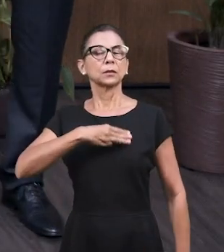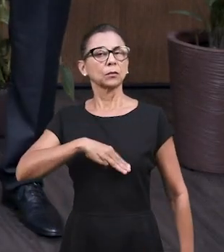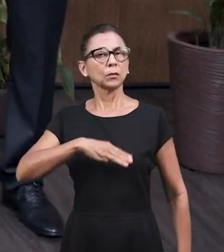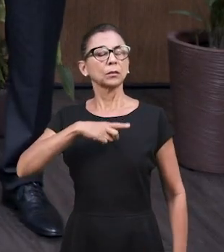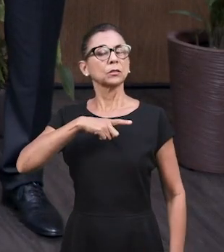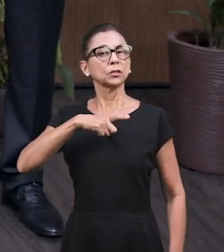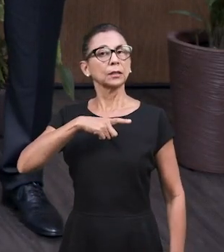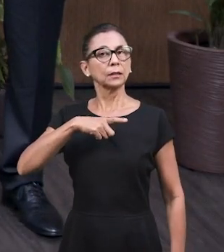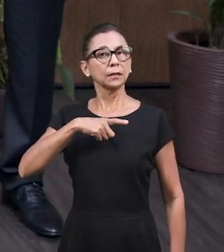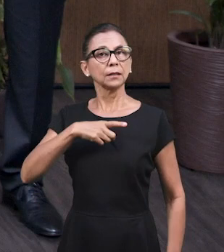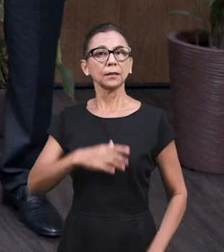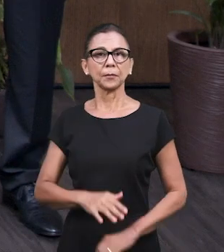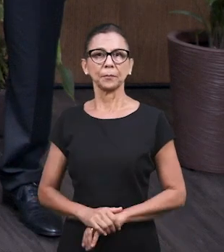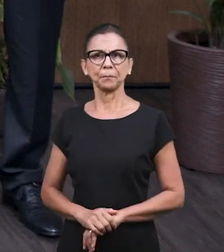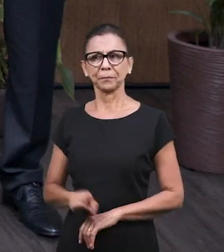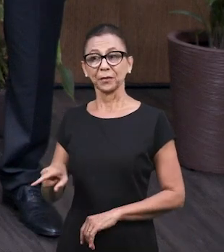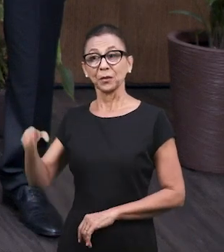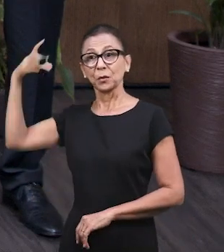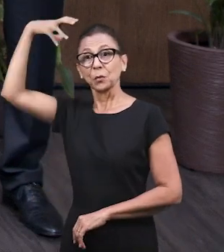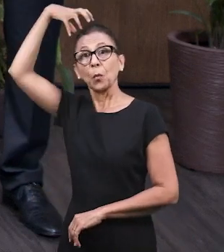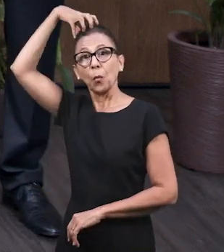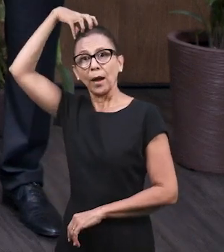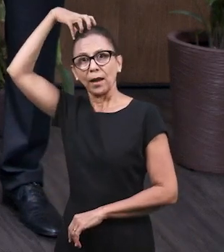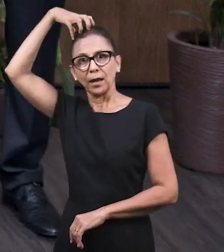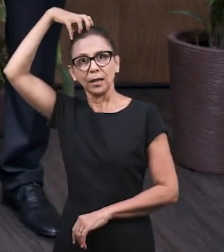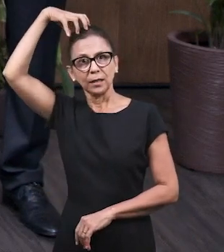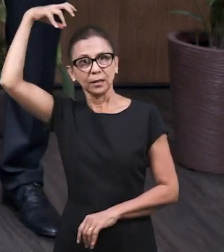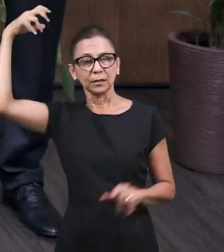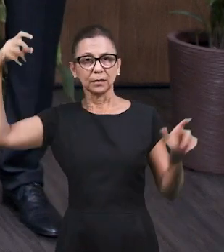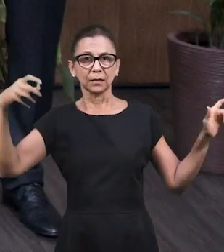un créancier sans compassion, donc